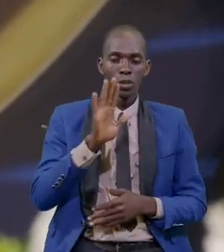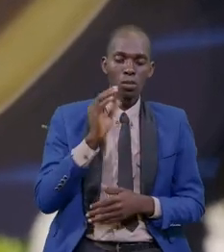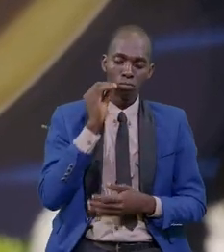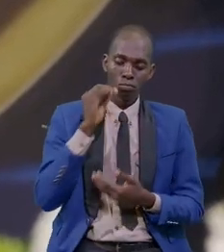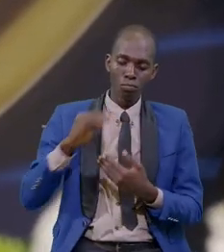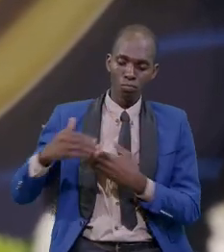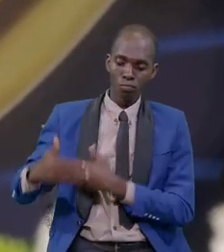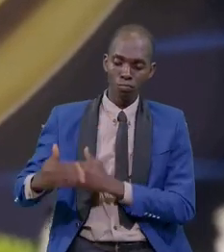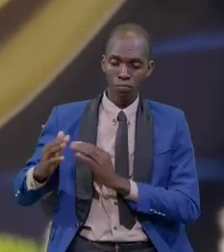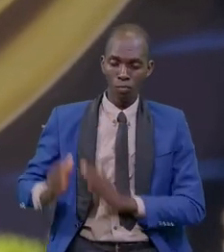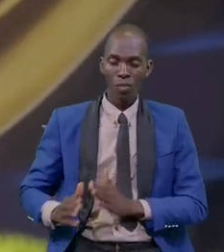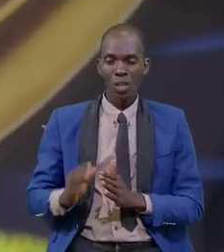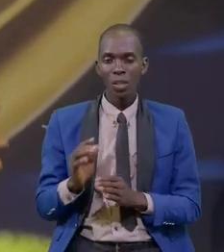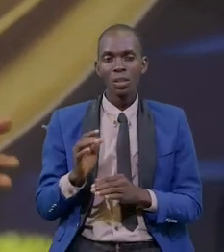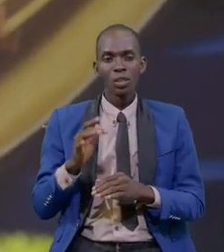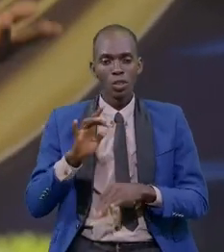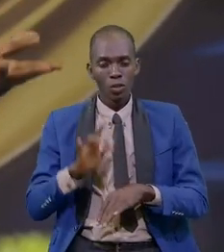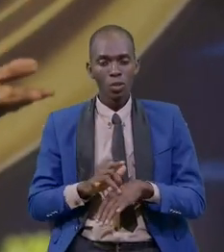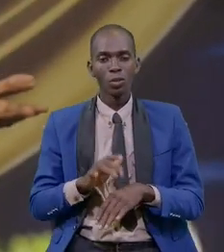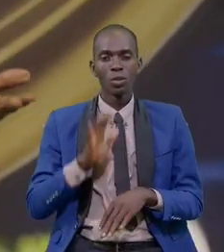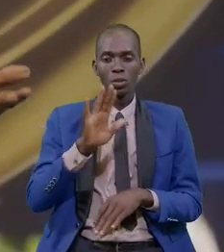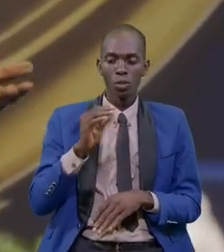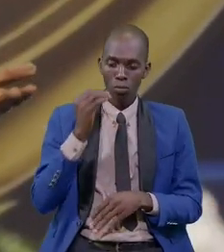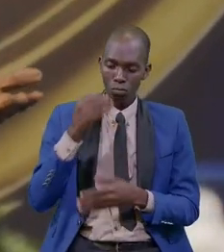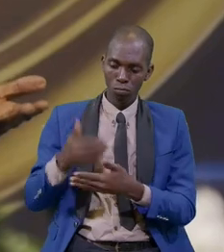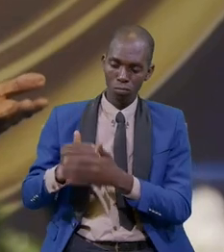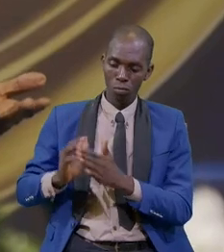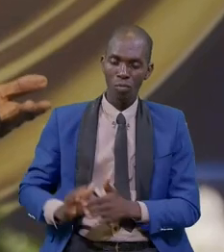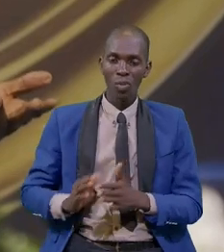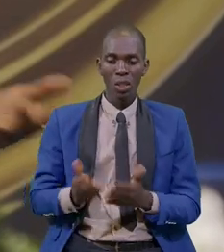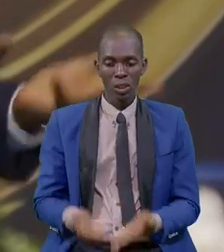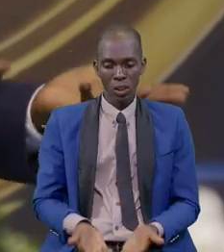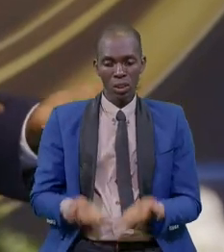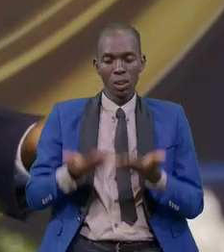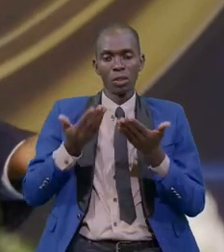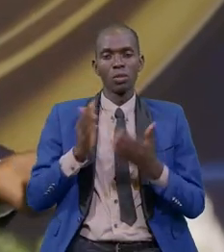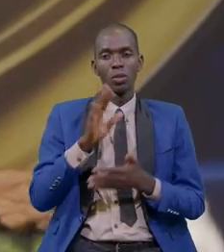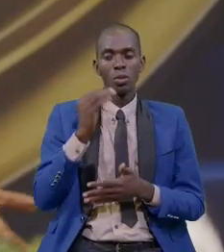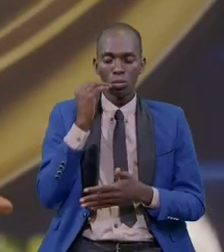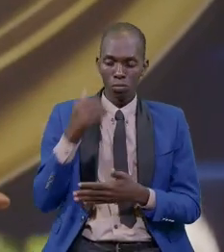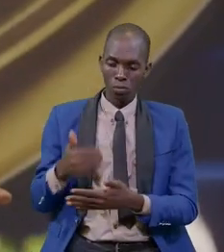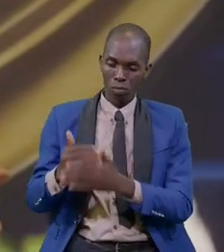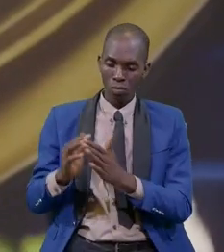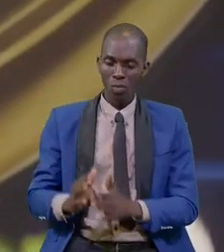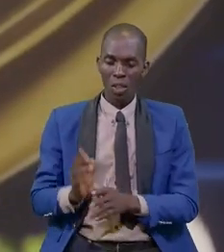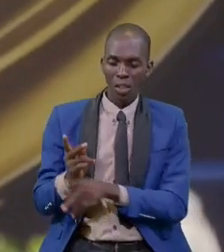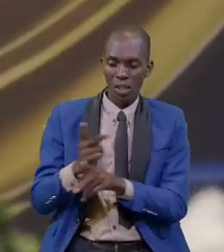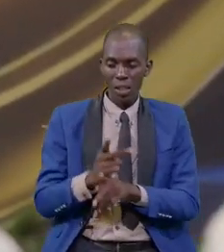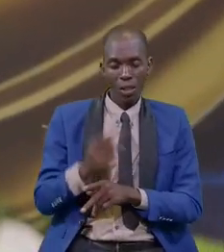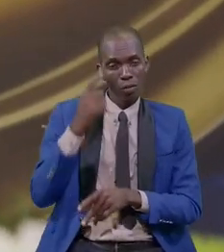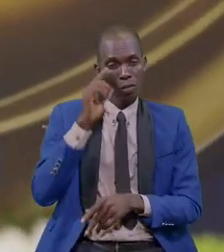voisin. Vous devez toucher la vie de votre voisin. Vous devez élever votre voisin. Vous devez prendre soin de votre